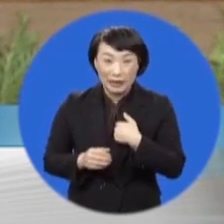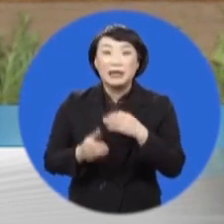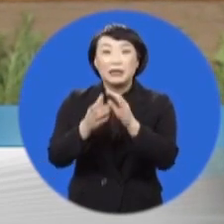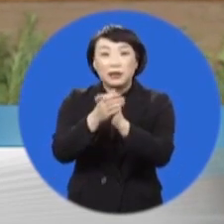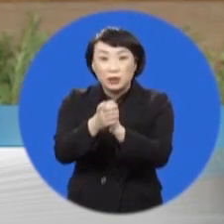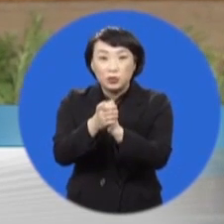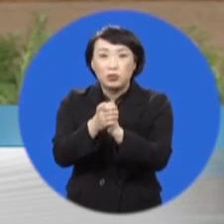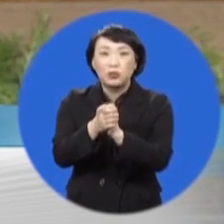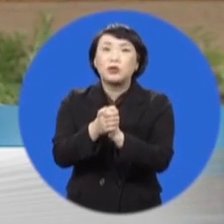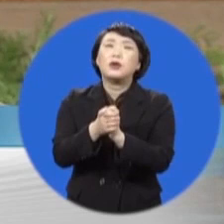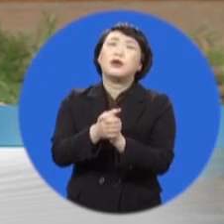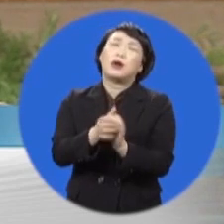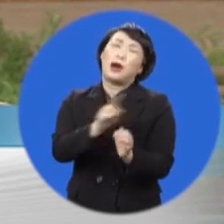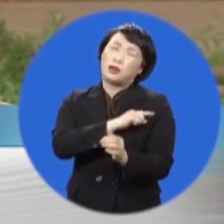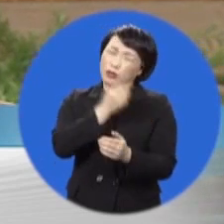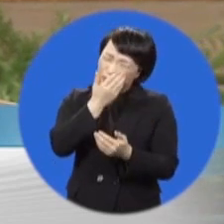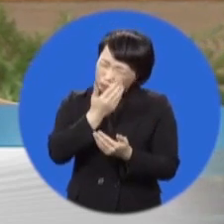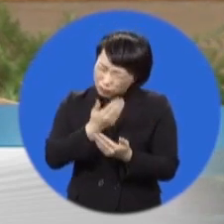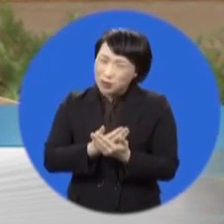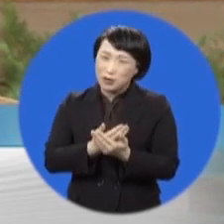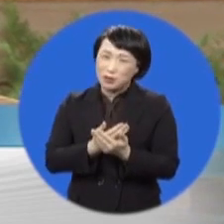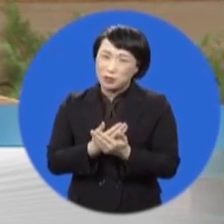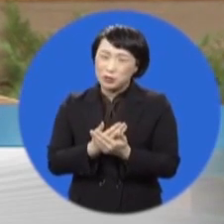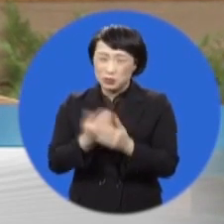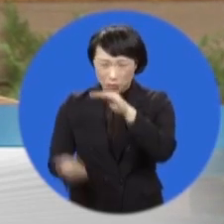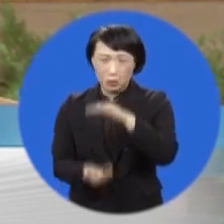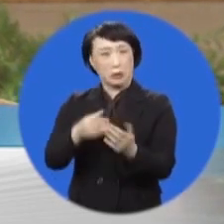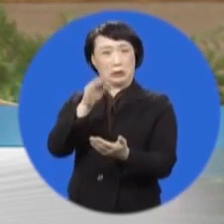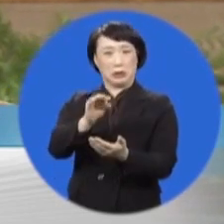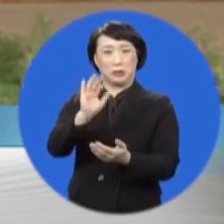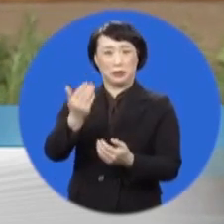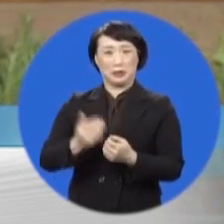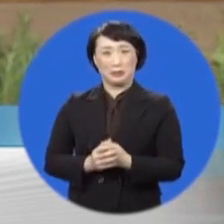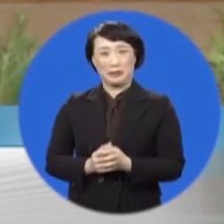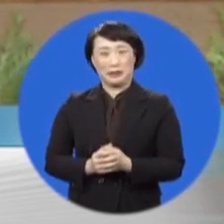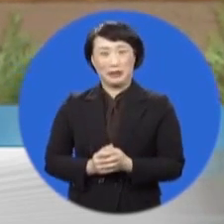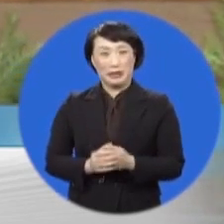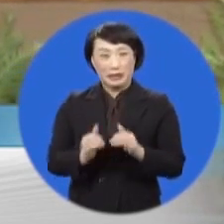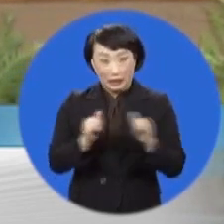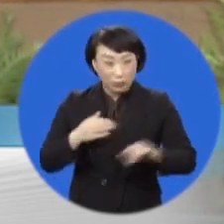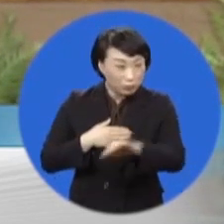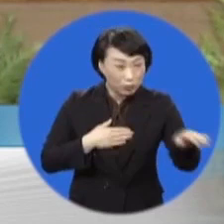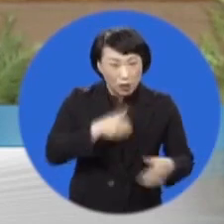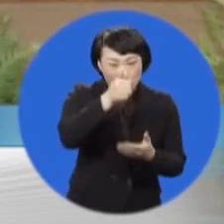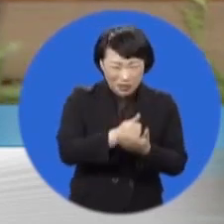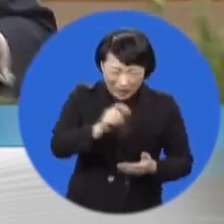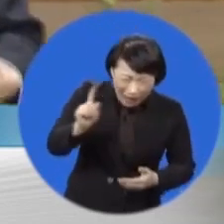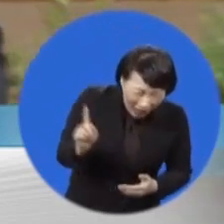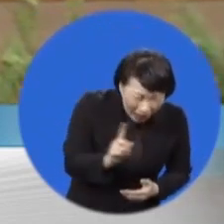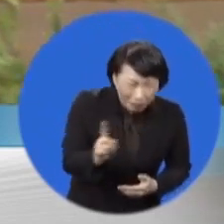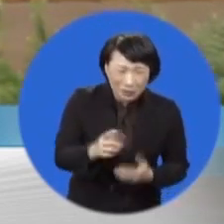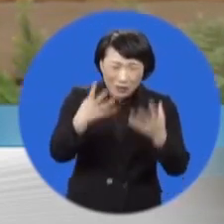지도가 가장 위대한 최미 키우기 아 예 우리 죄가 아